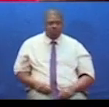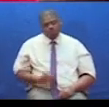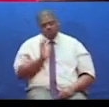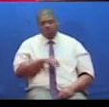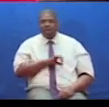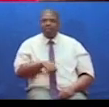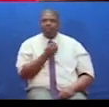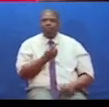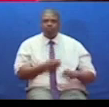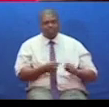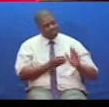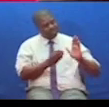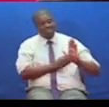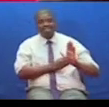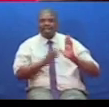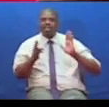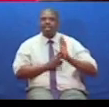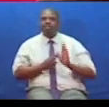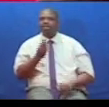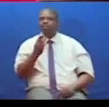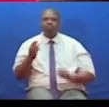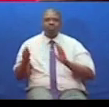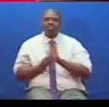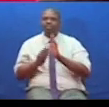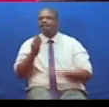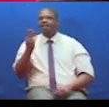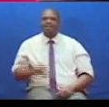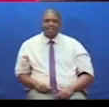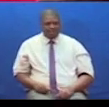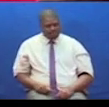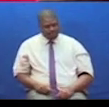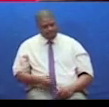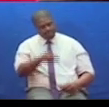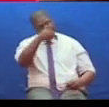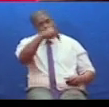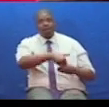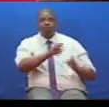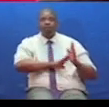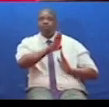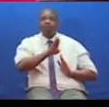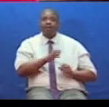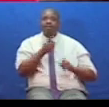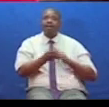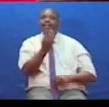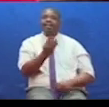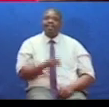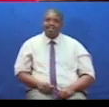mwaka 1973 na 74. Mafuta yalipanda bei mara 4.